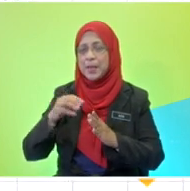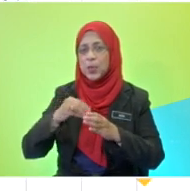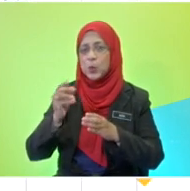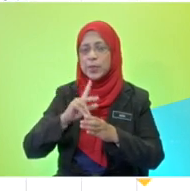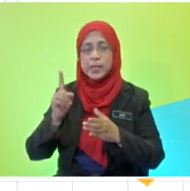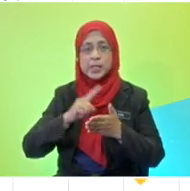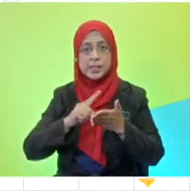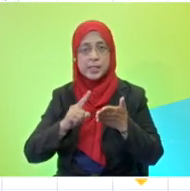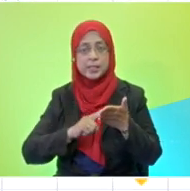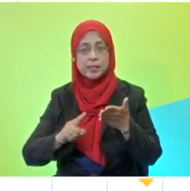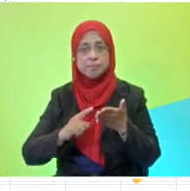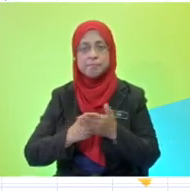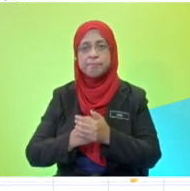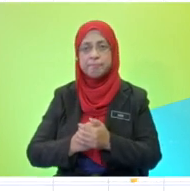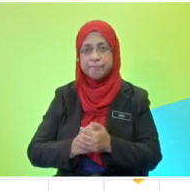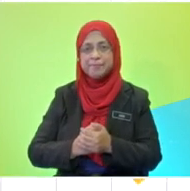Sebutkan kelebihan